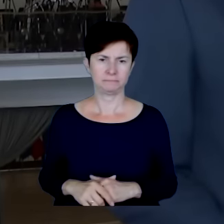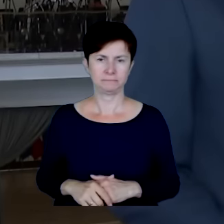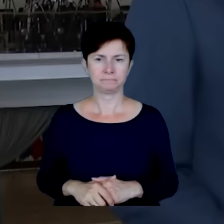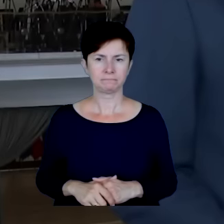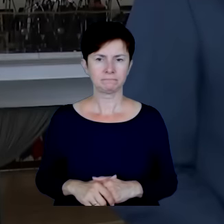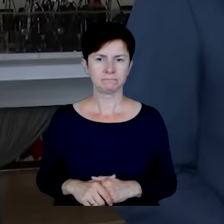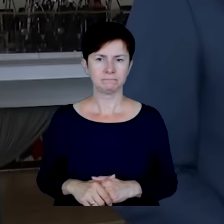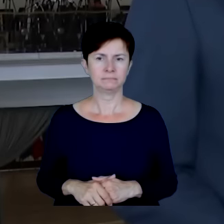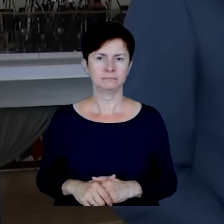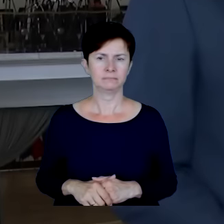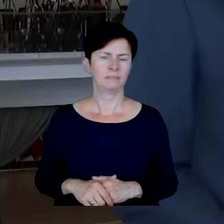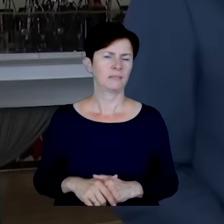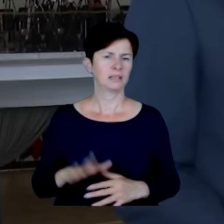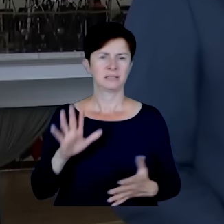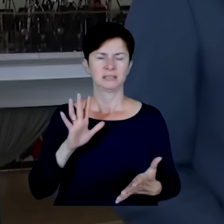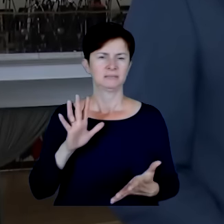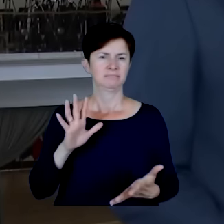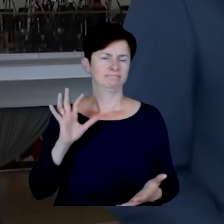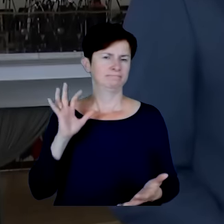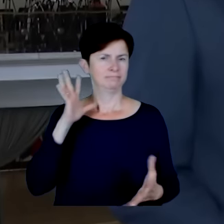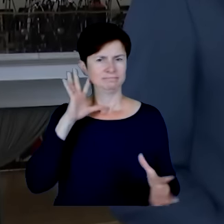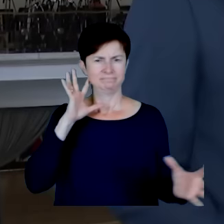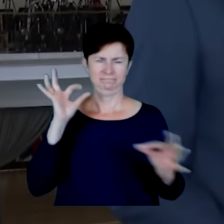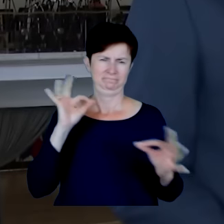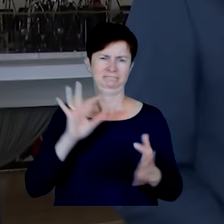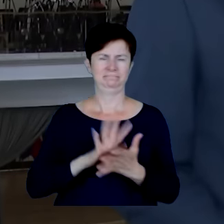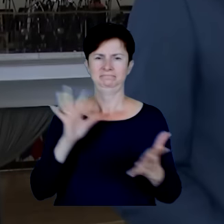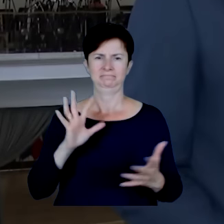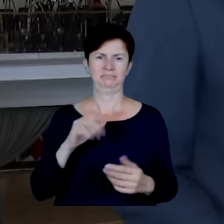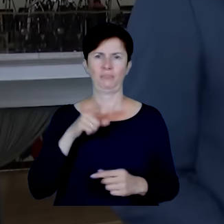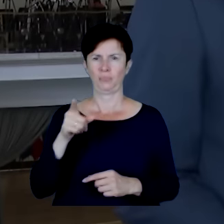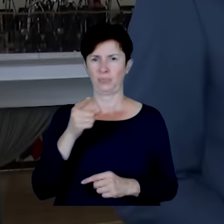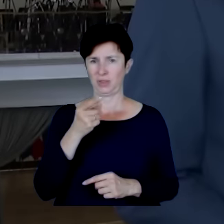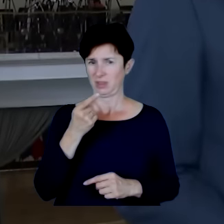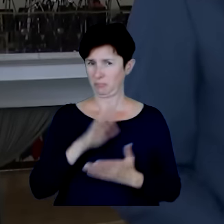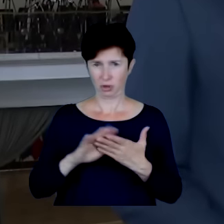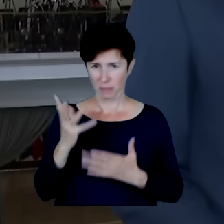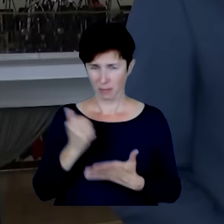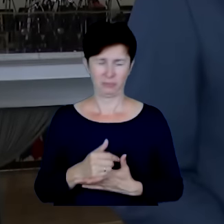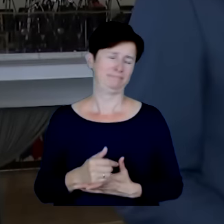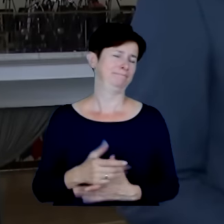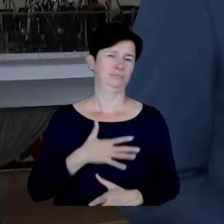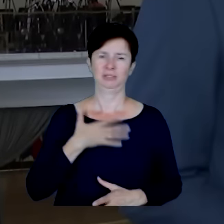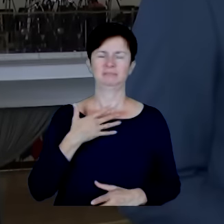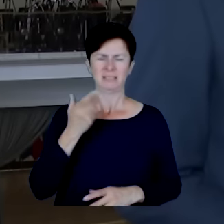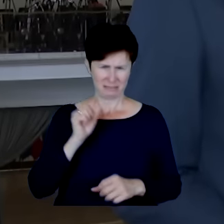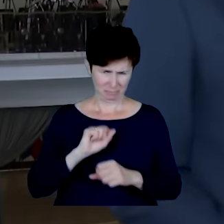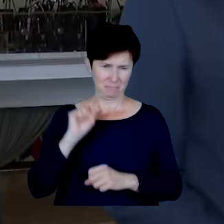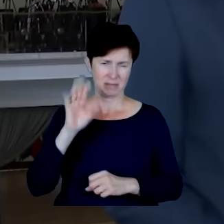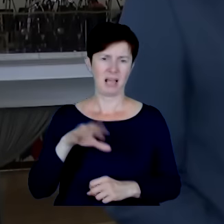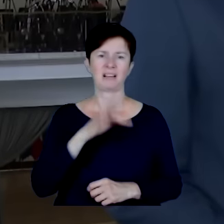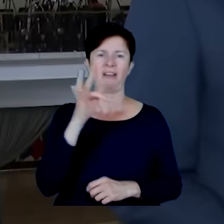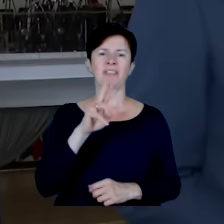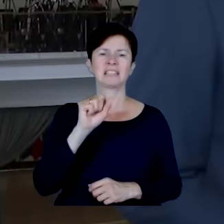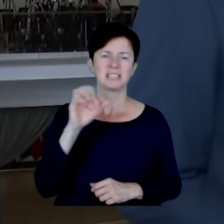absolutnie skandaliczne, że marszałek Hołownia nie widzi powodów do przepraszania. Jest za co przepraszać, za słowa Władysława Frasyniuka,